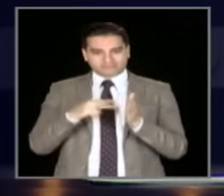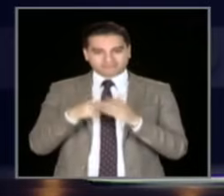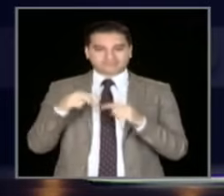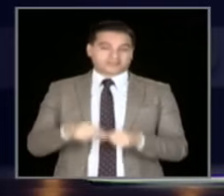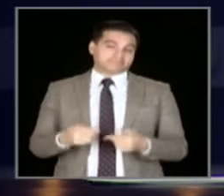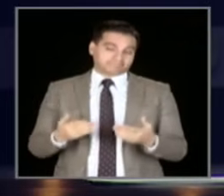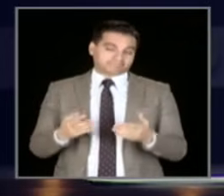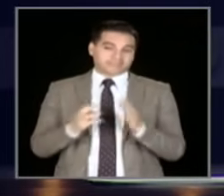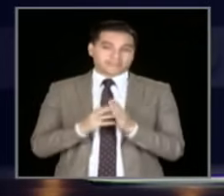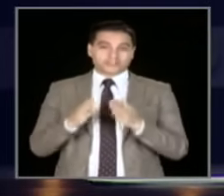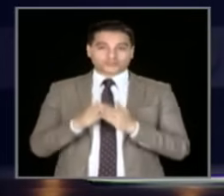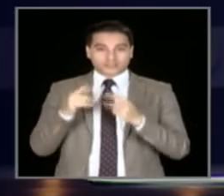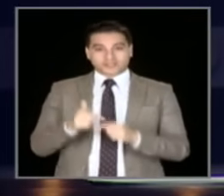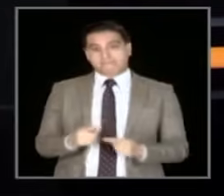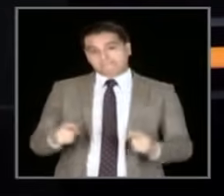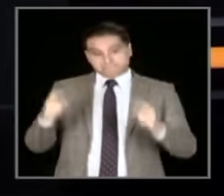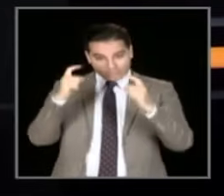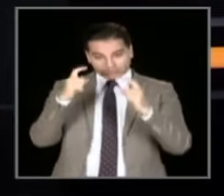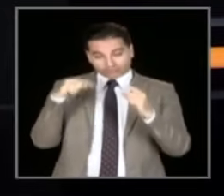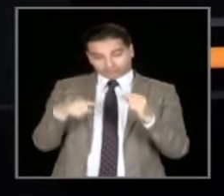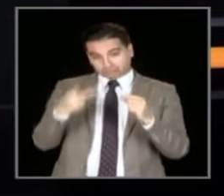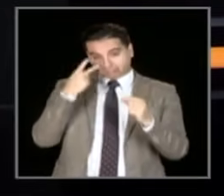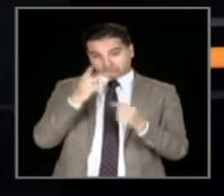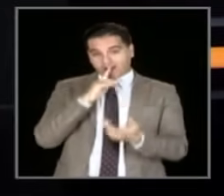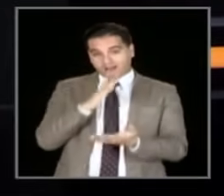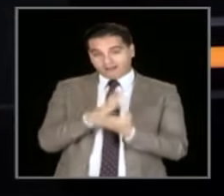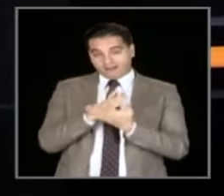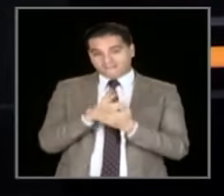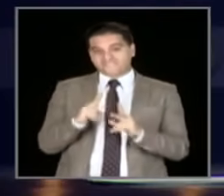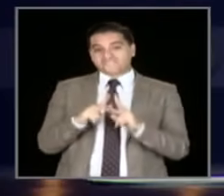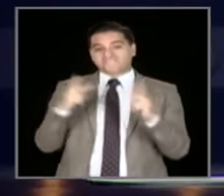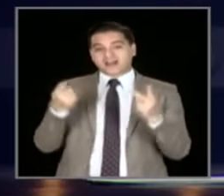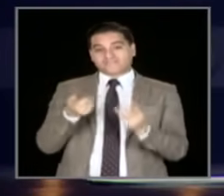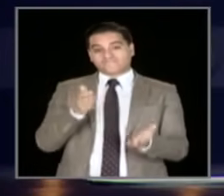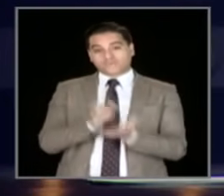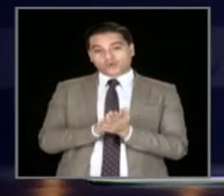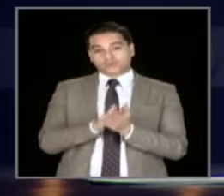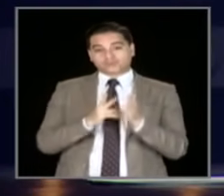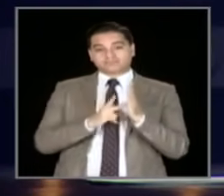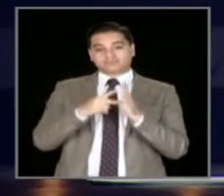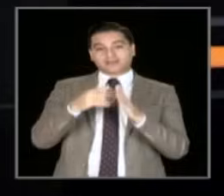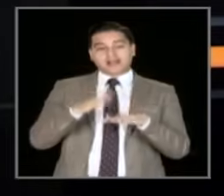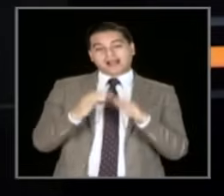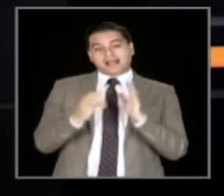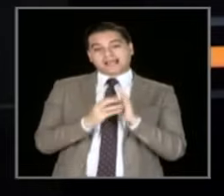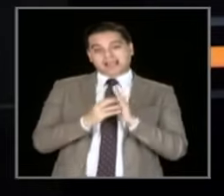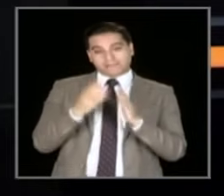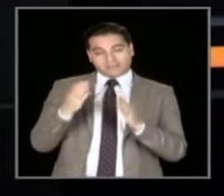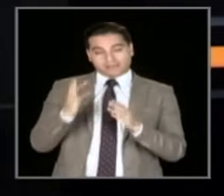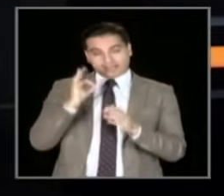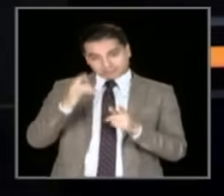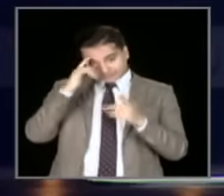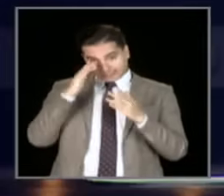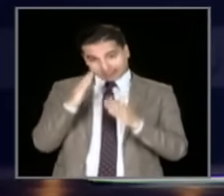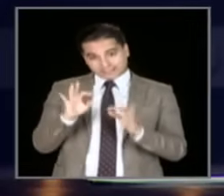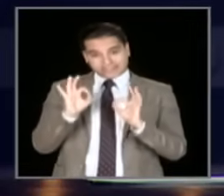تمام. جامعه السويس ماتش النهارده بالنسبه لكم نقطه فارقه في تاريخ الجامعه، محتاجين